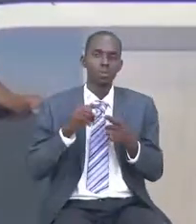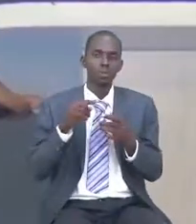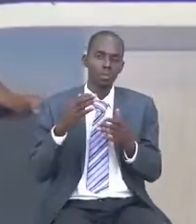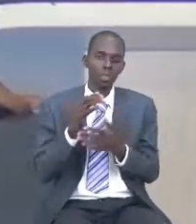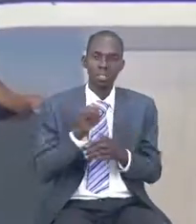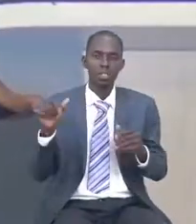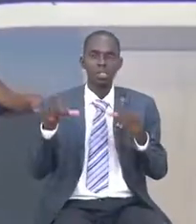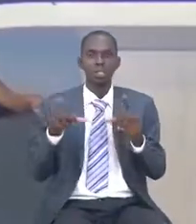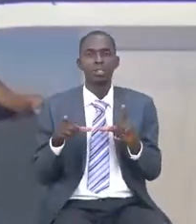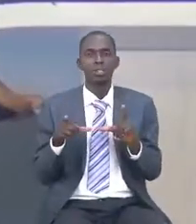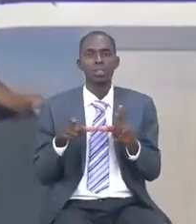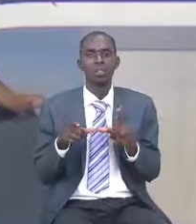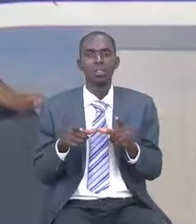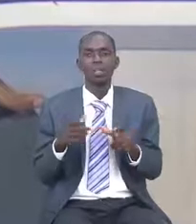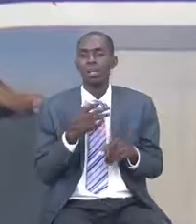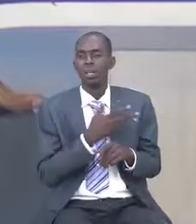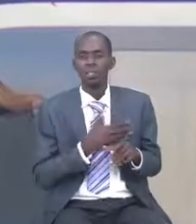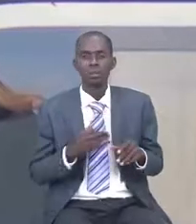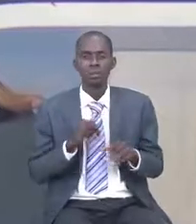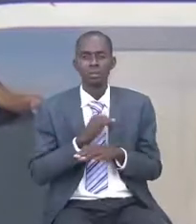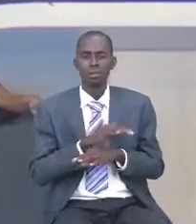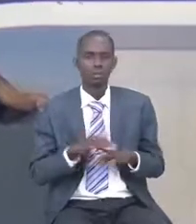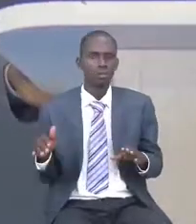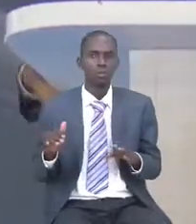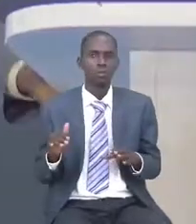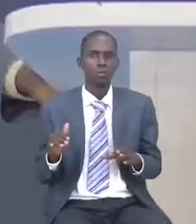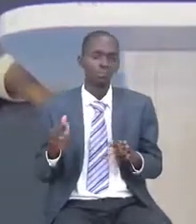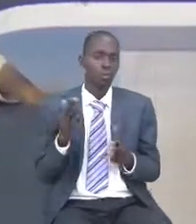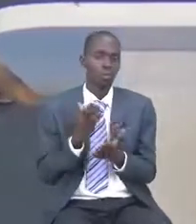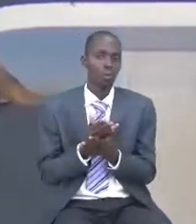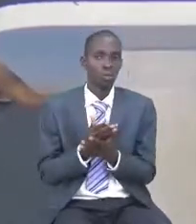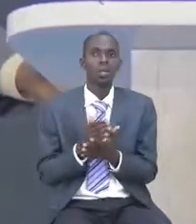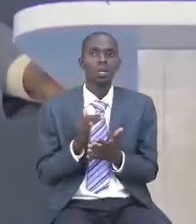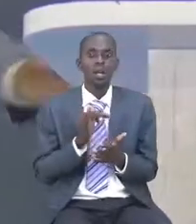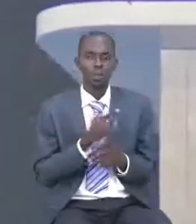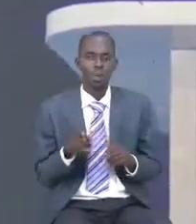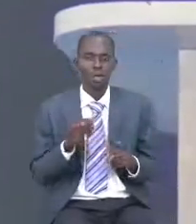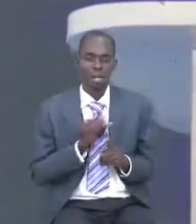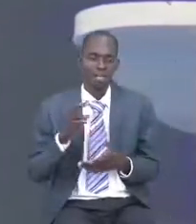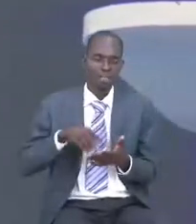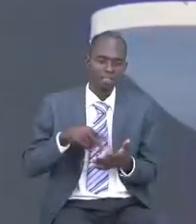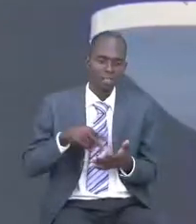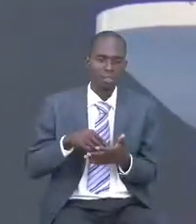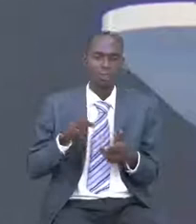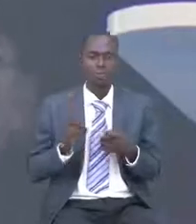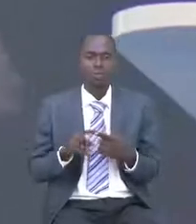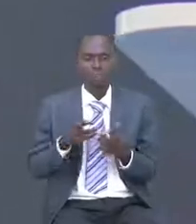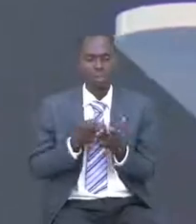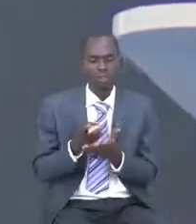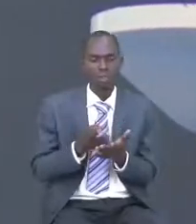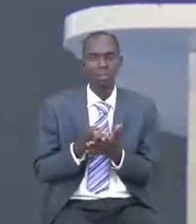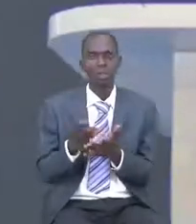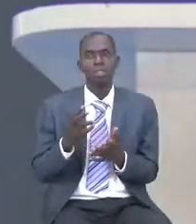matière, est parvenu à tel niveau. J'ai lu ce qu'il a écrit. Je ne m'arrête pas à son niveau. J'ai besoin de